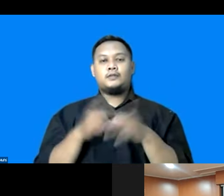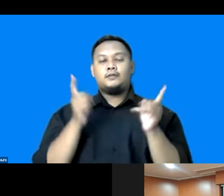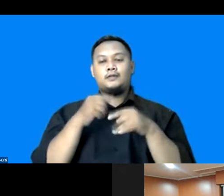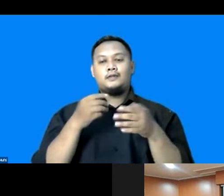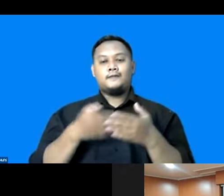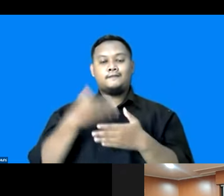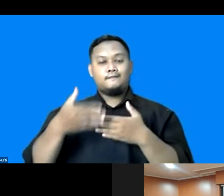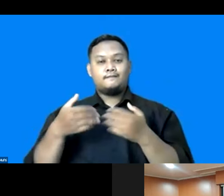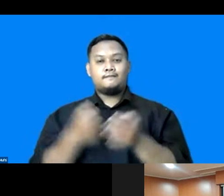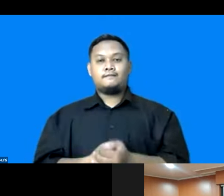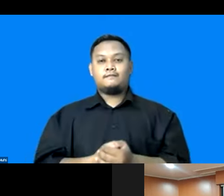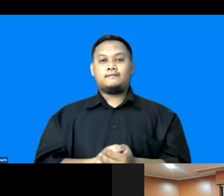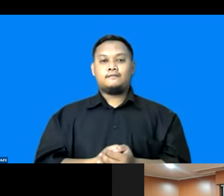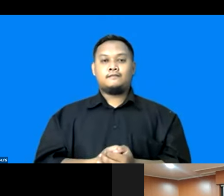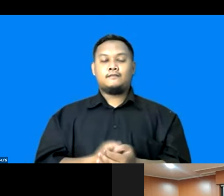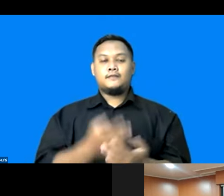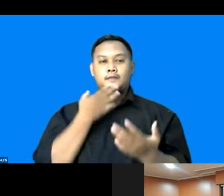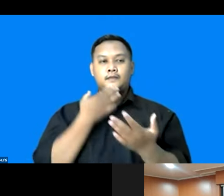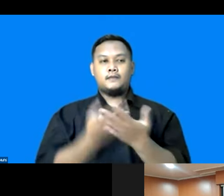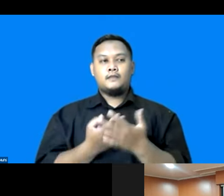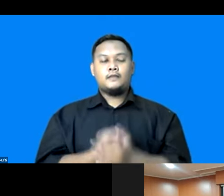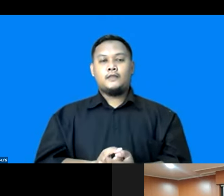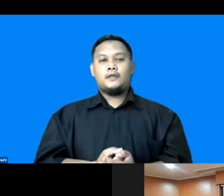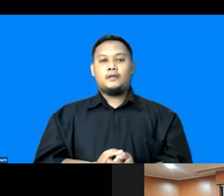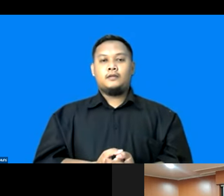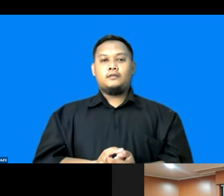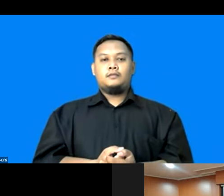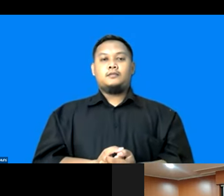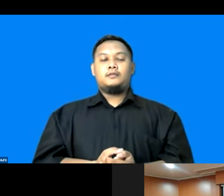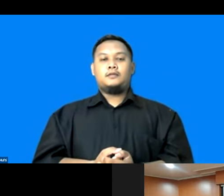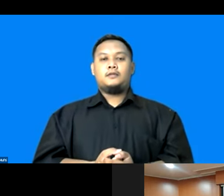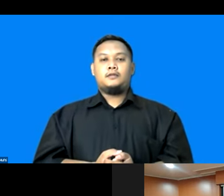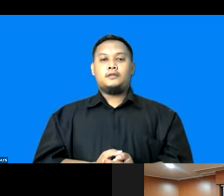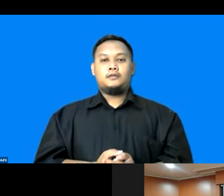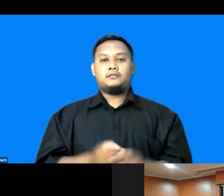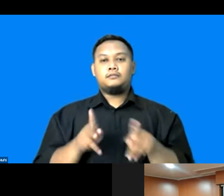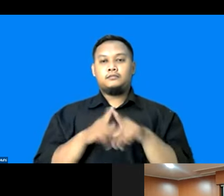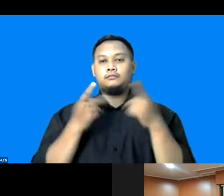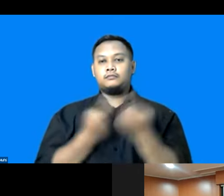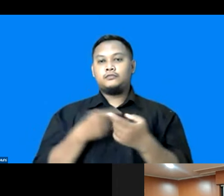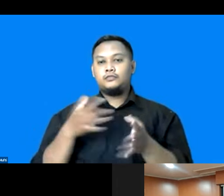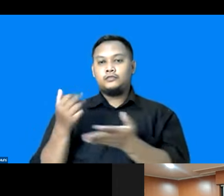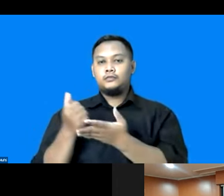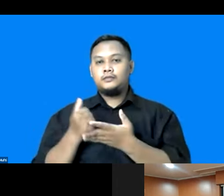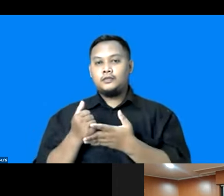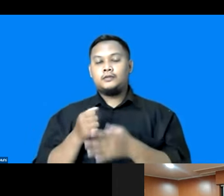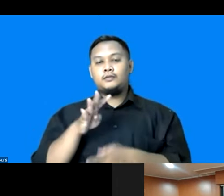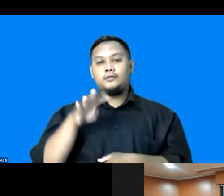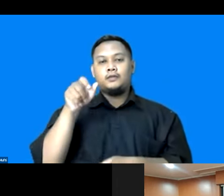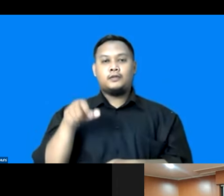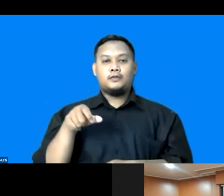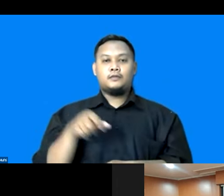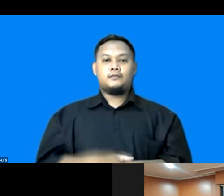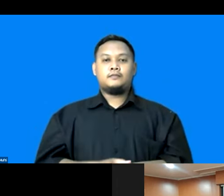Ya. Terima kasih atas juga kelas saya yang membantu, ada 4 orang di sisi